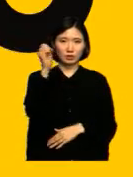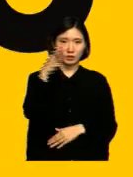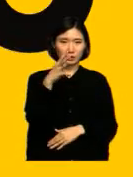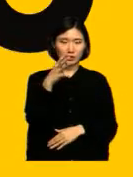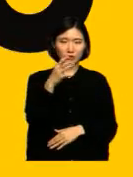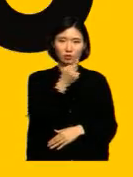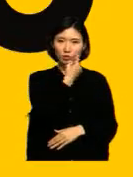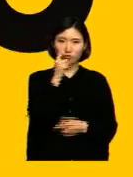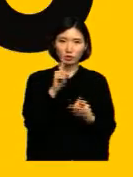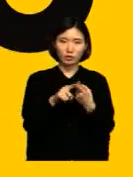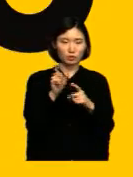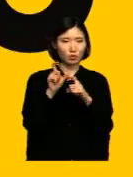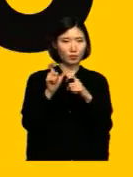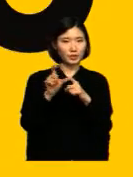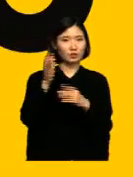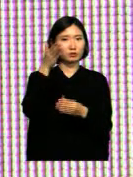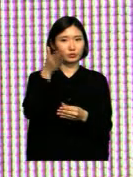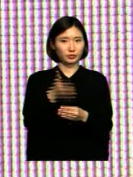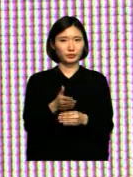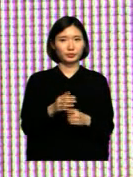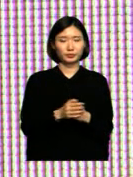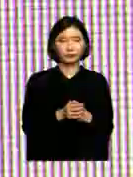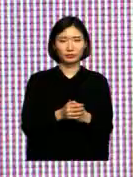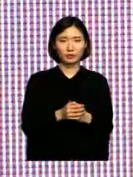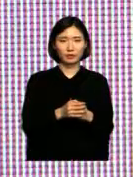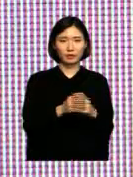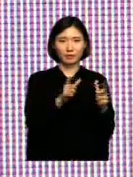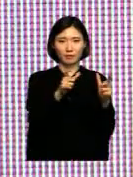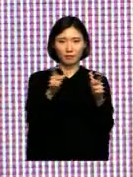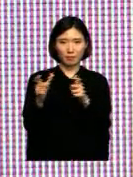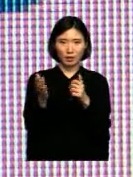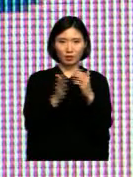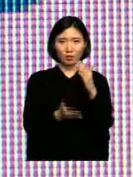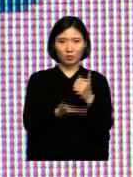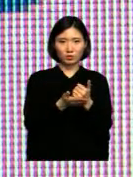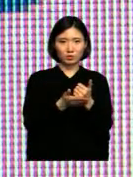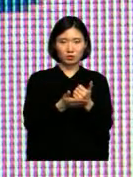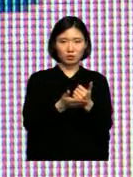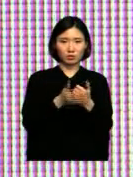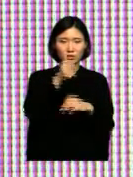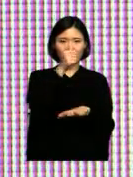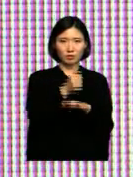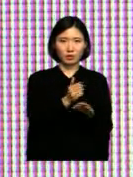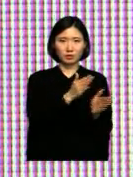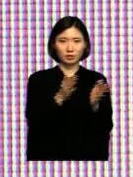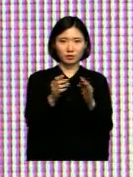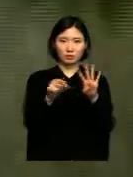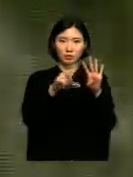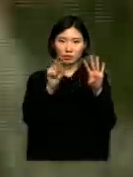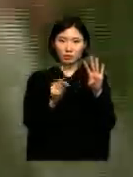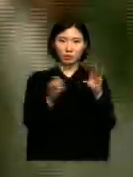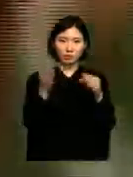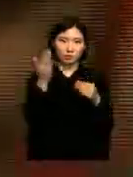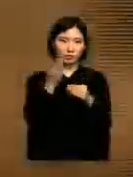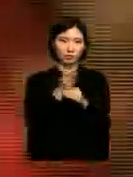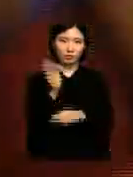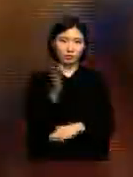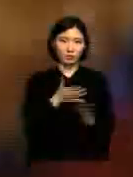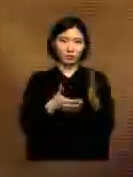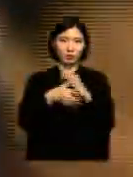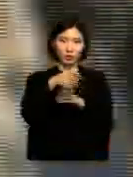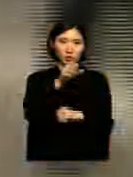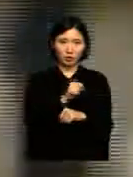여부를 고심 중인 것으로 알려졌습니다 각 당의 공천 결과가 정리되는 4월 중순경에 는 본격적인